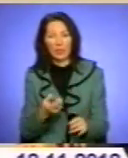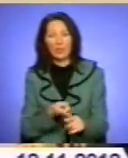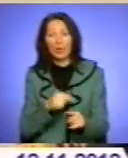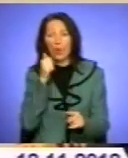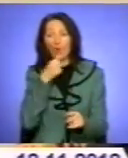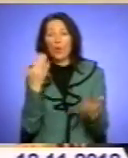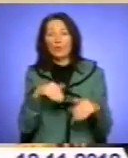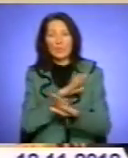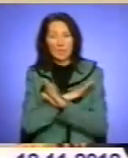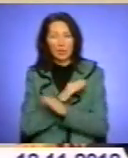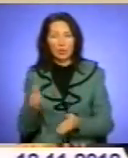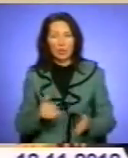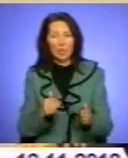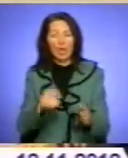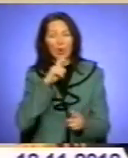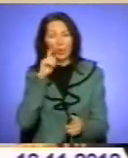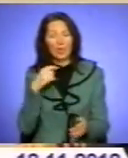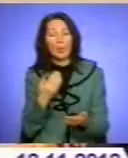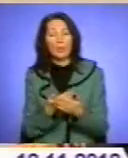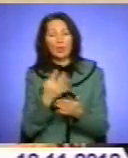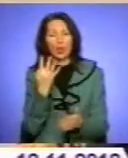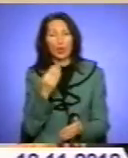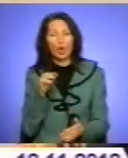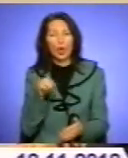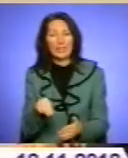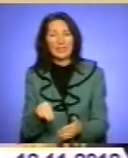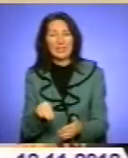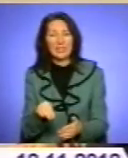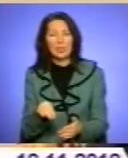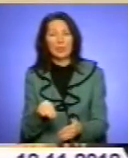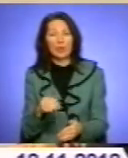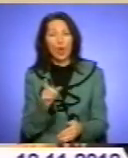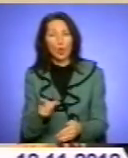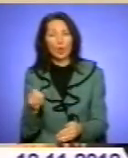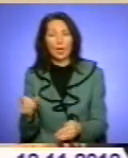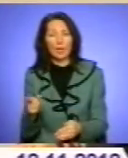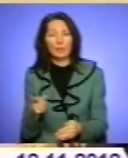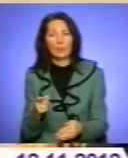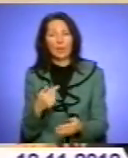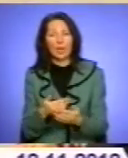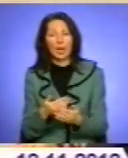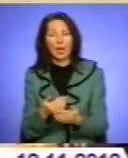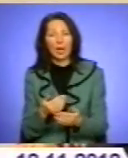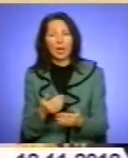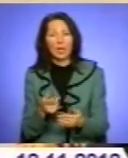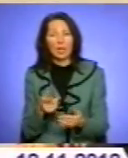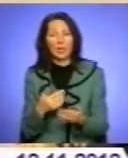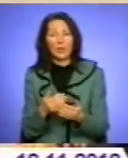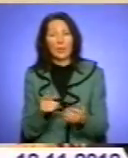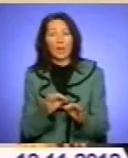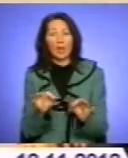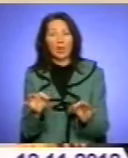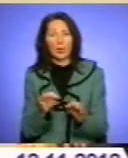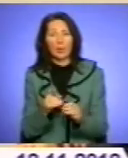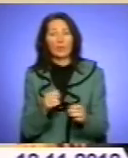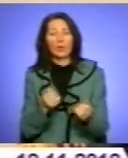шляхах держави близько 4 тисяч людей. Цього могло не статися, якби